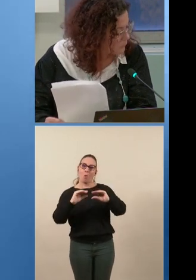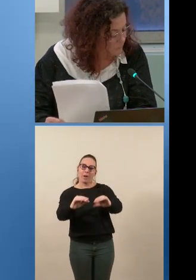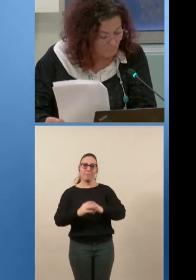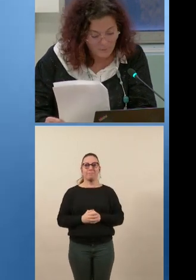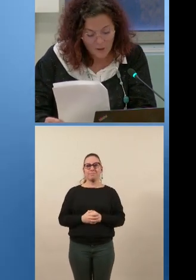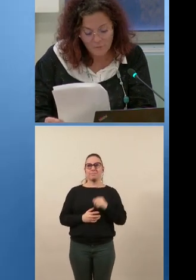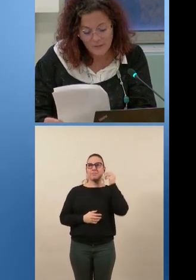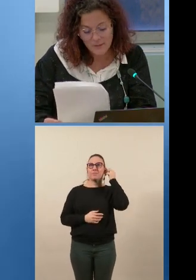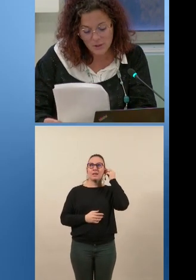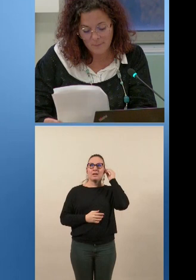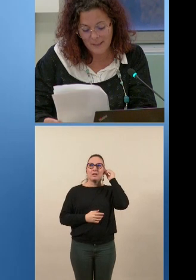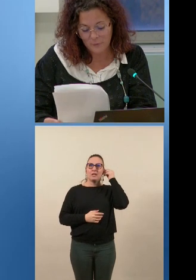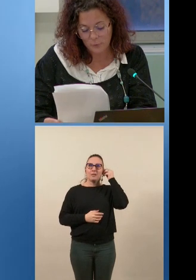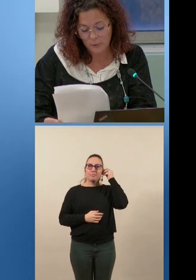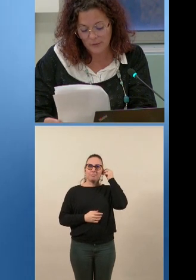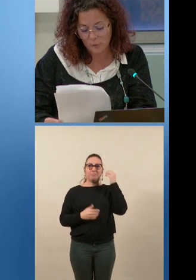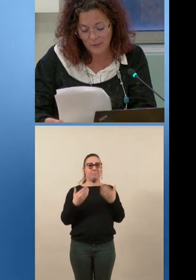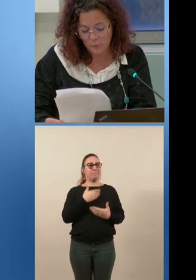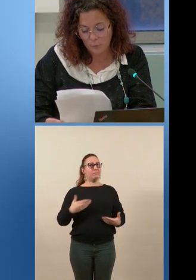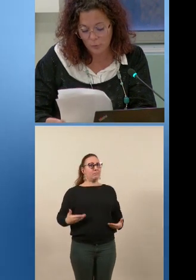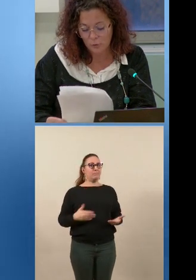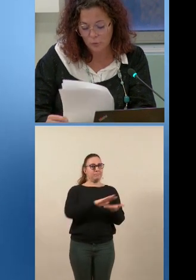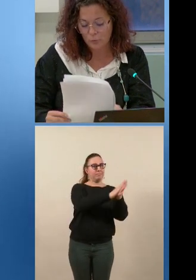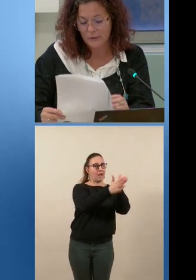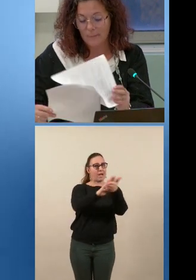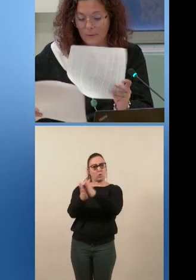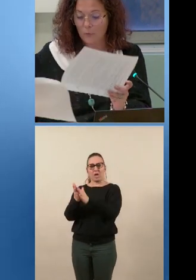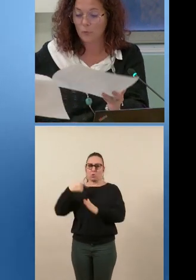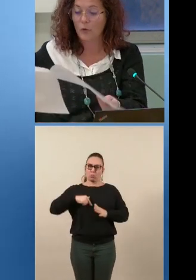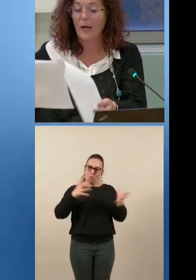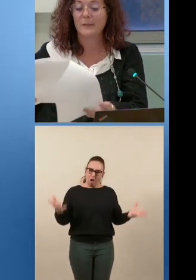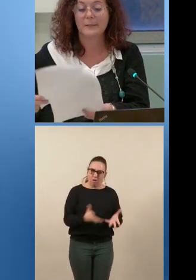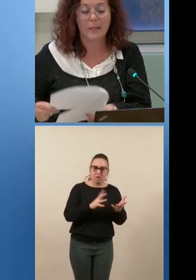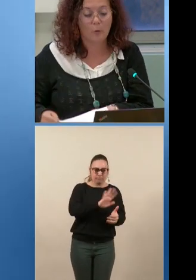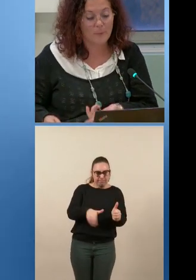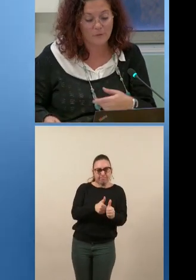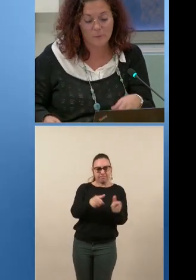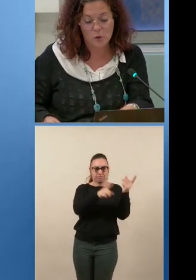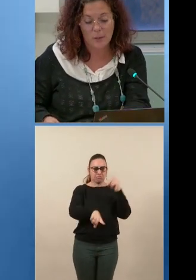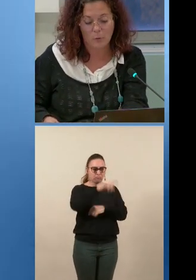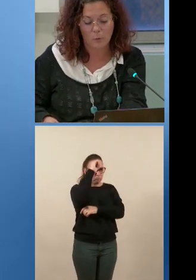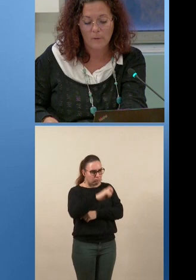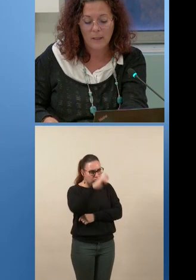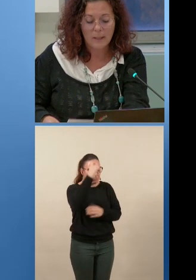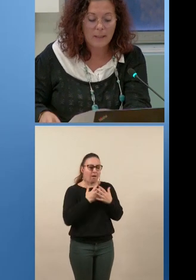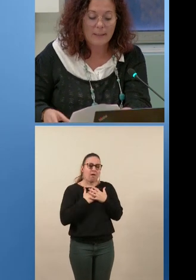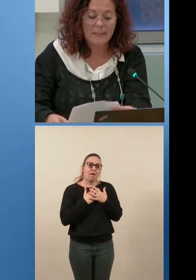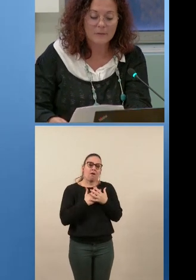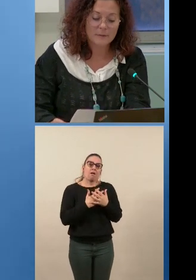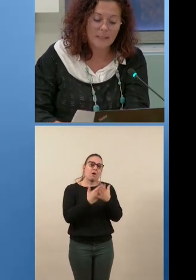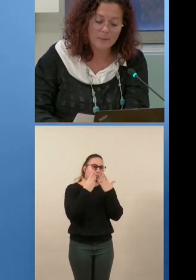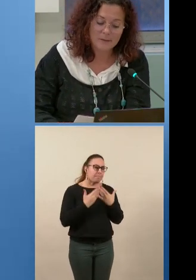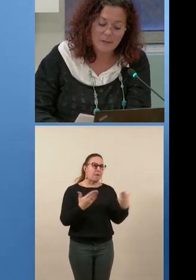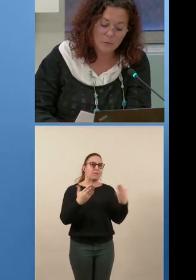projets enfin j'aimerais assurer aux association tout notre soutien et surtout leur adresser un remerciement chaleureux car